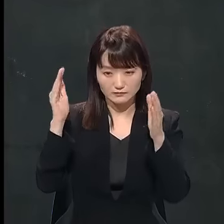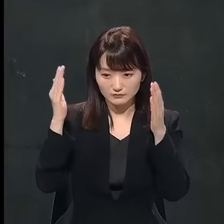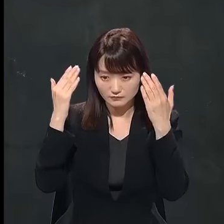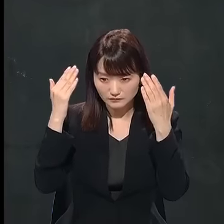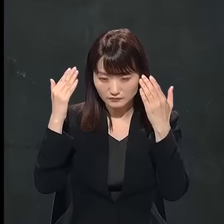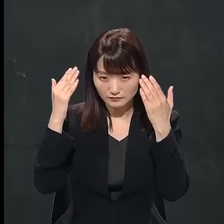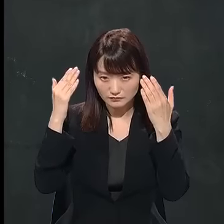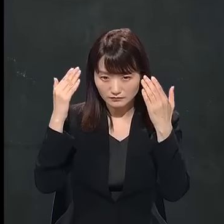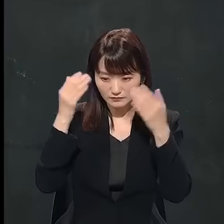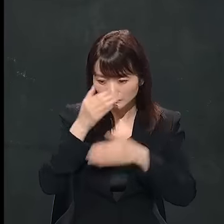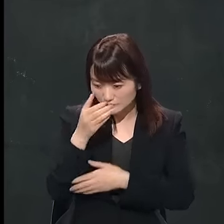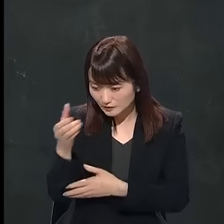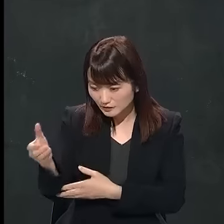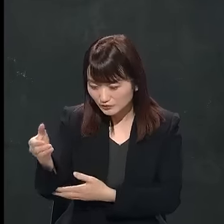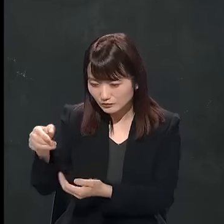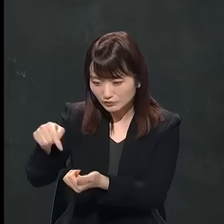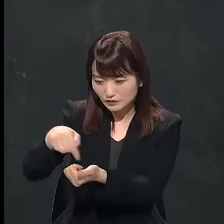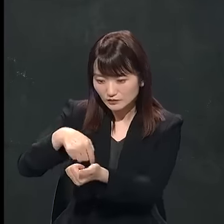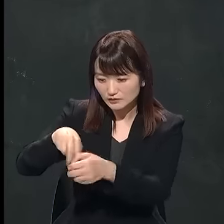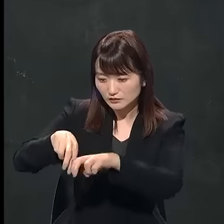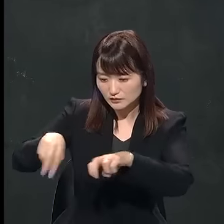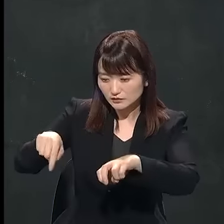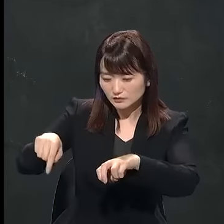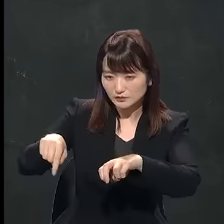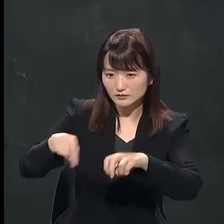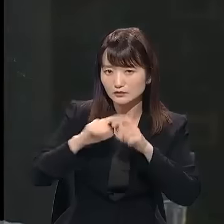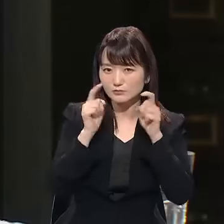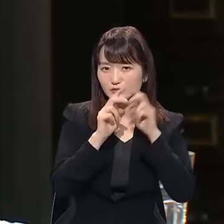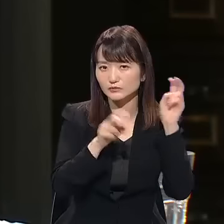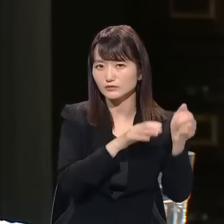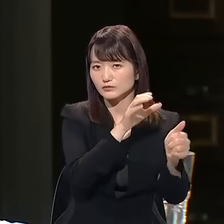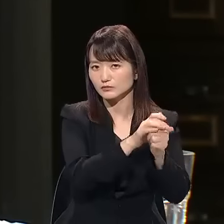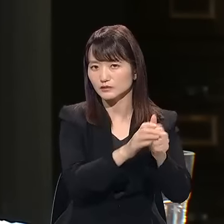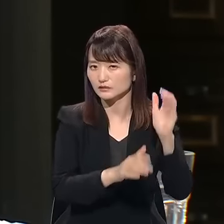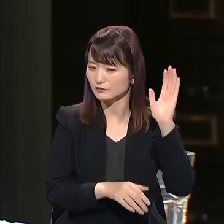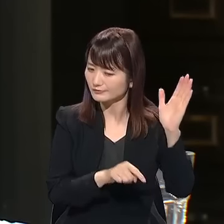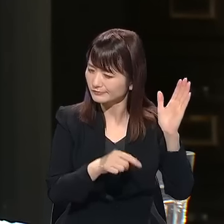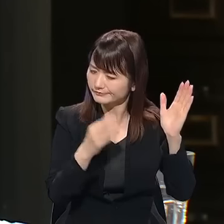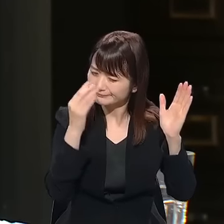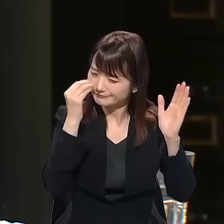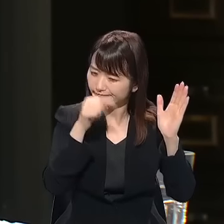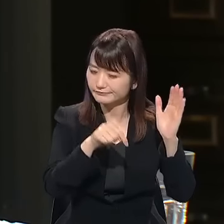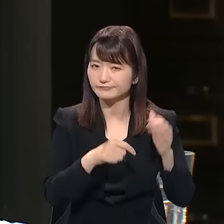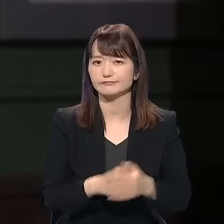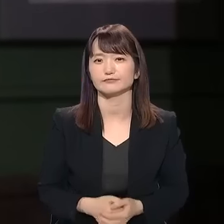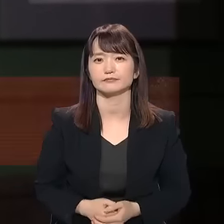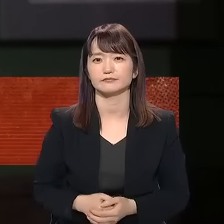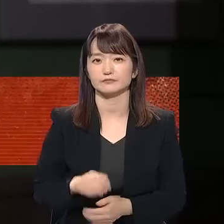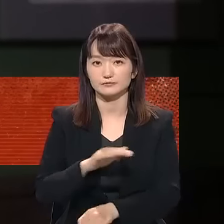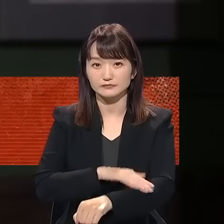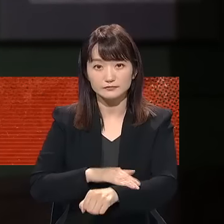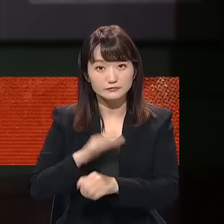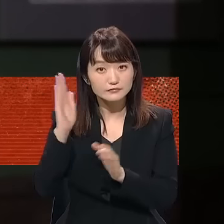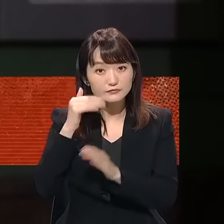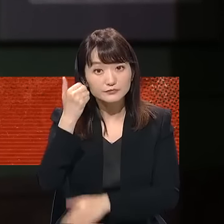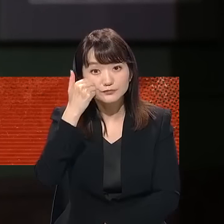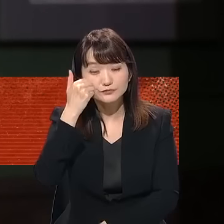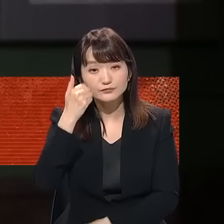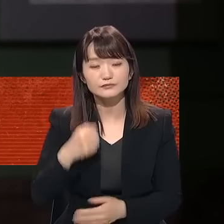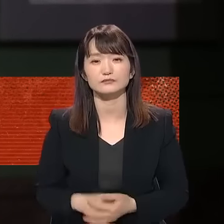시신 일 텐데 민간 업체가 이거를 강의를 한다네 좀 이상하죠이 실습 학생들이 누구냐는 겁니다